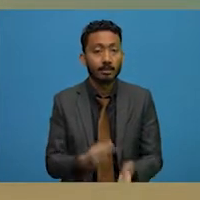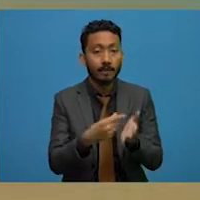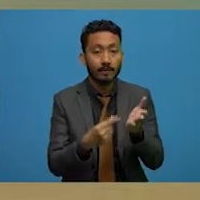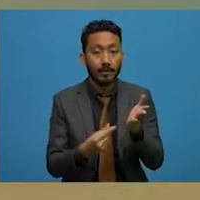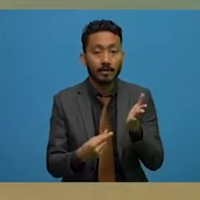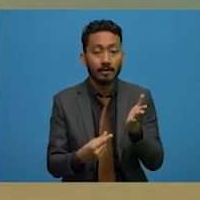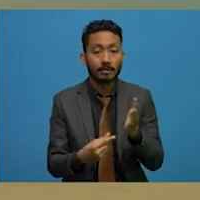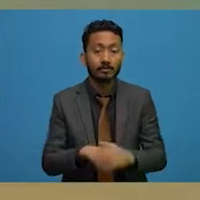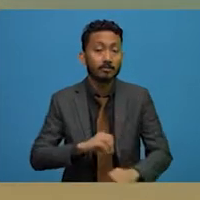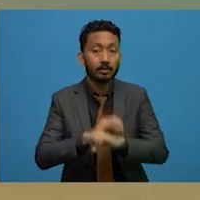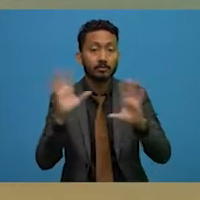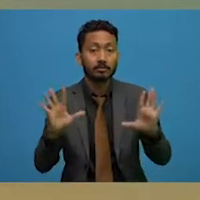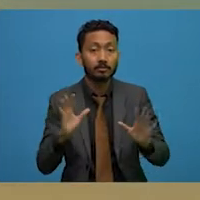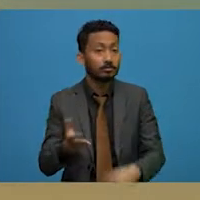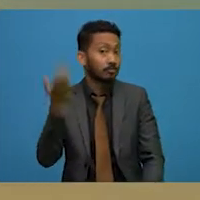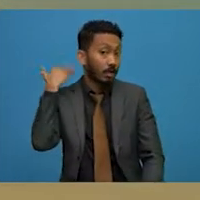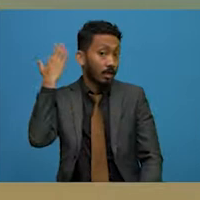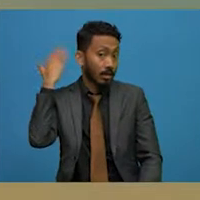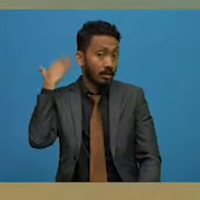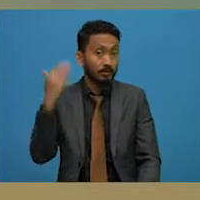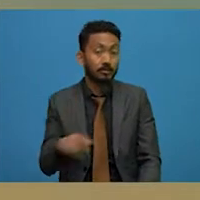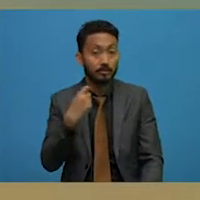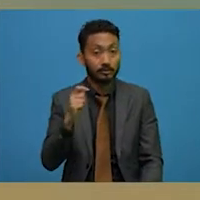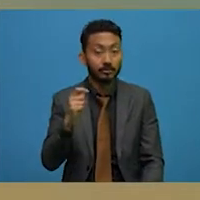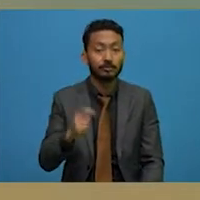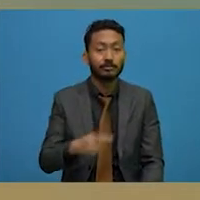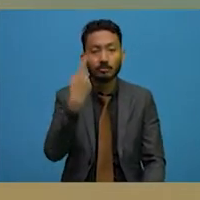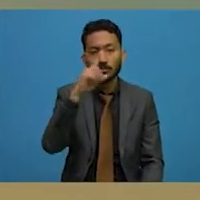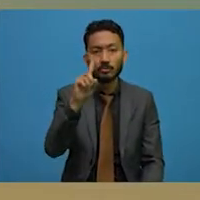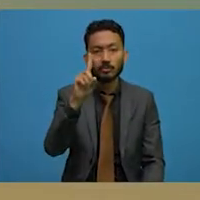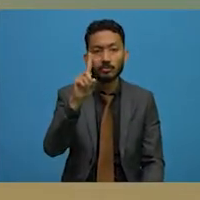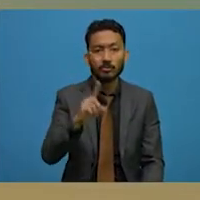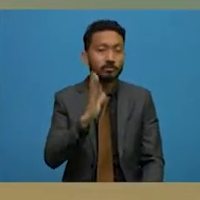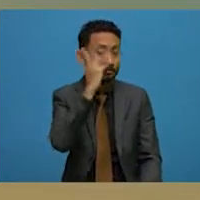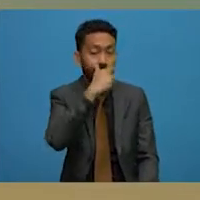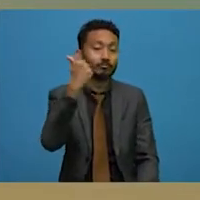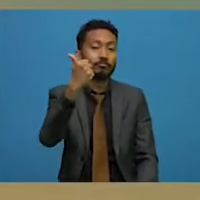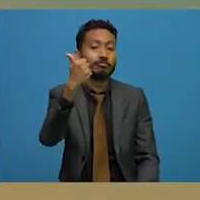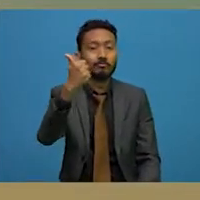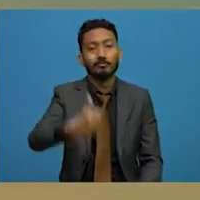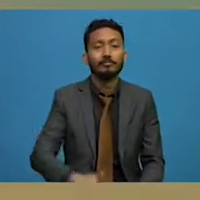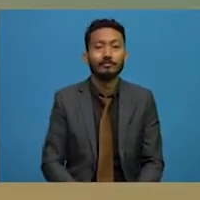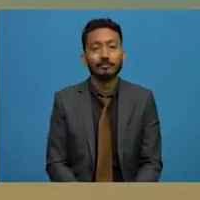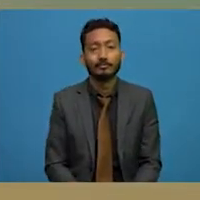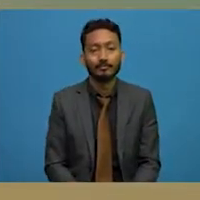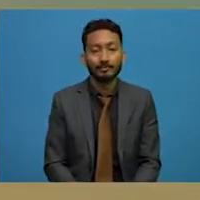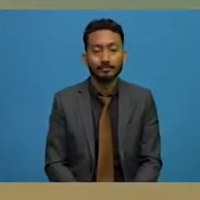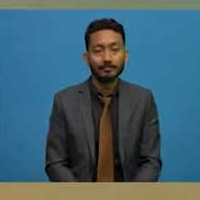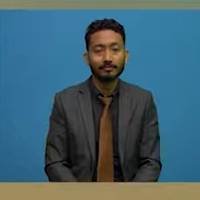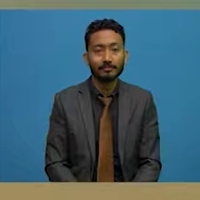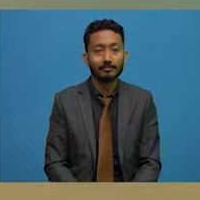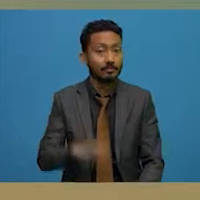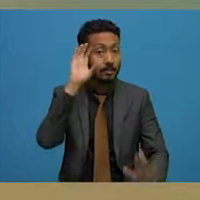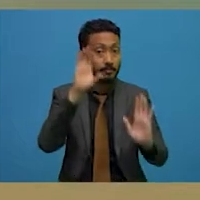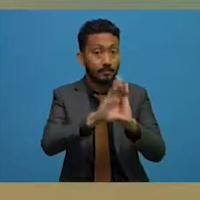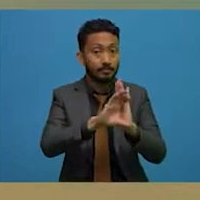muncul sebagai latar belakang sesuatu teks untuk menghadirkan kerangka yang indah. Gambar sering